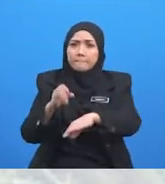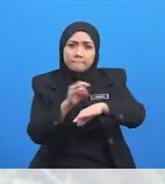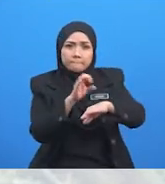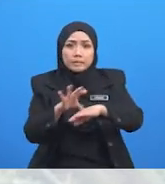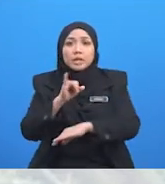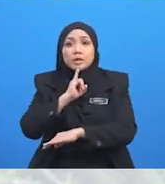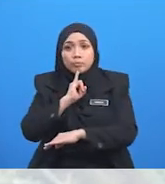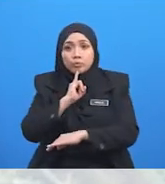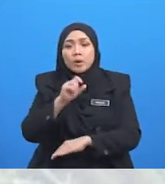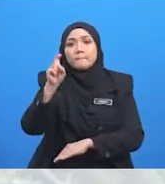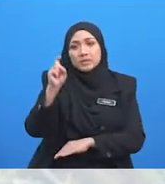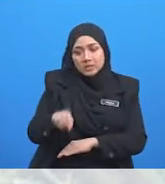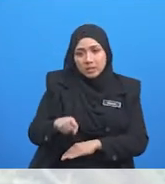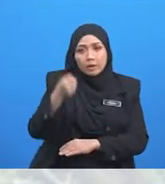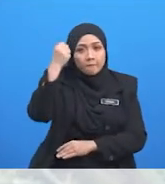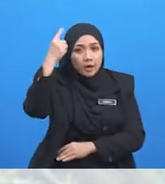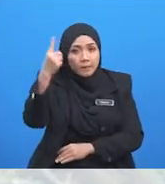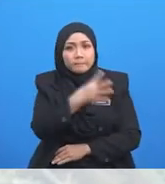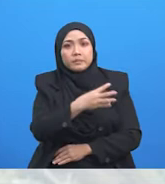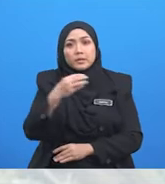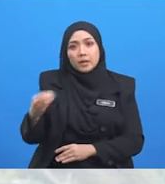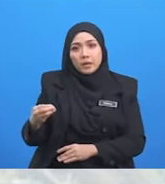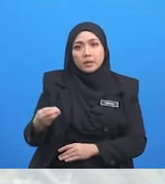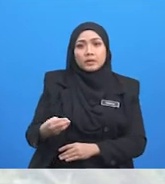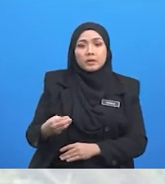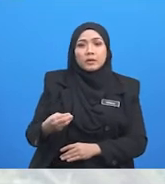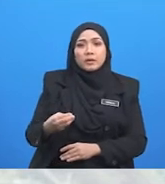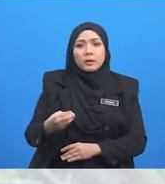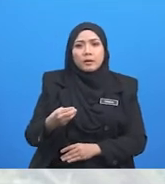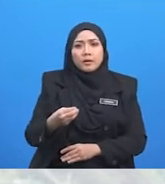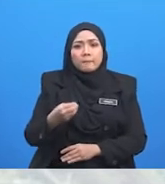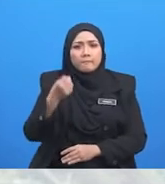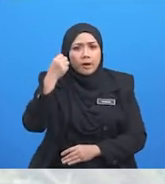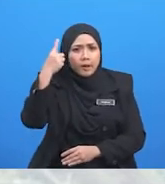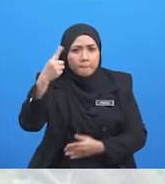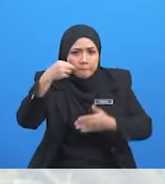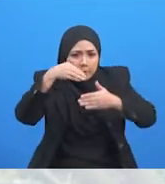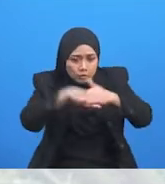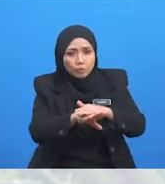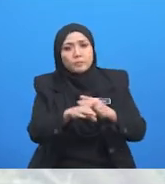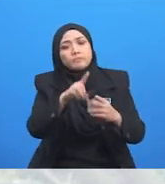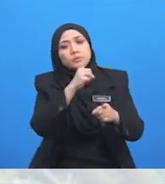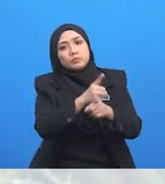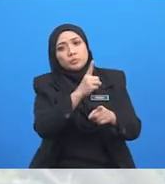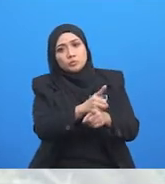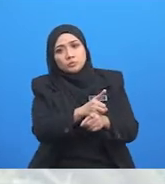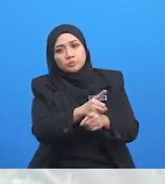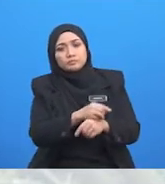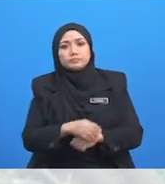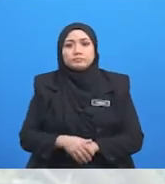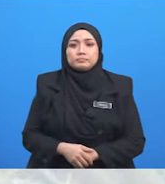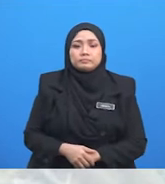itu mestilah difahami, diselami hikmahnya pada setiap